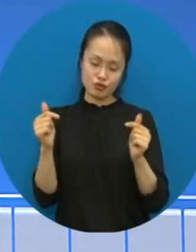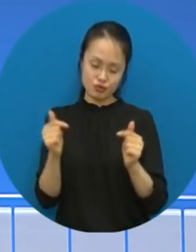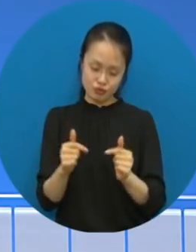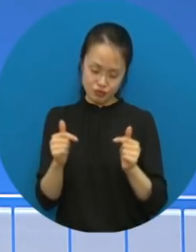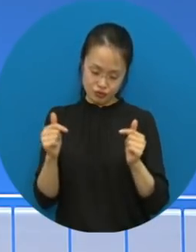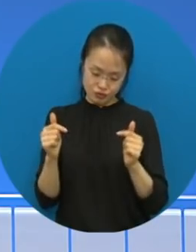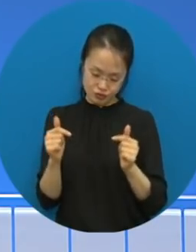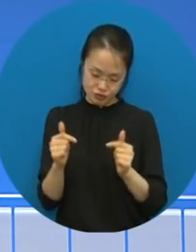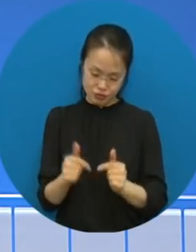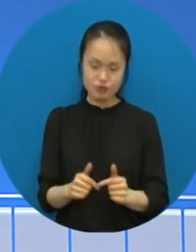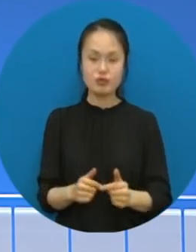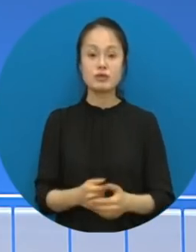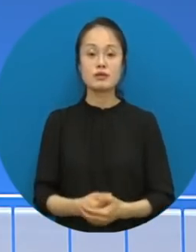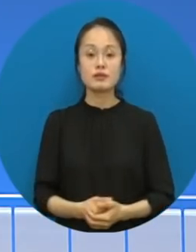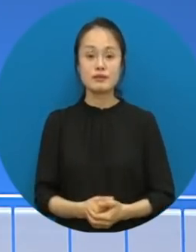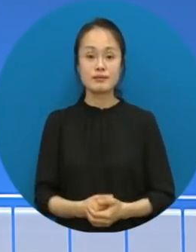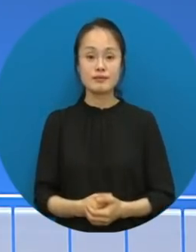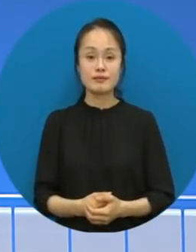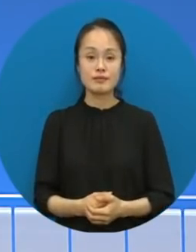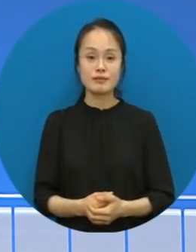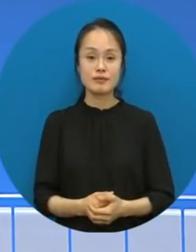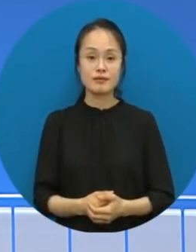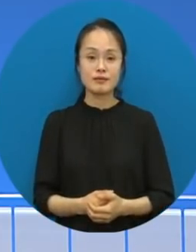오, 아멘이 들어왔어요. 할렐루야.